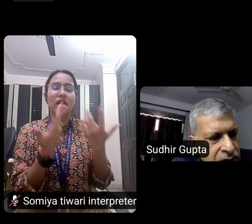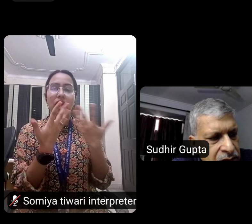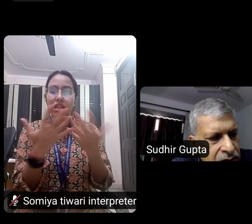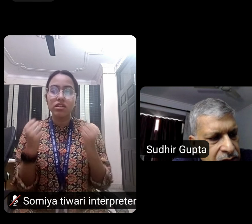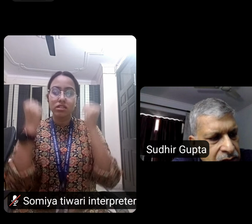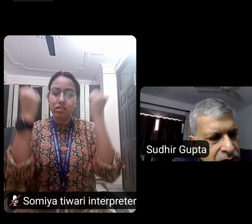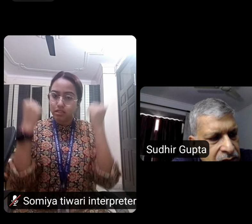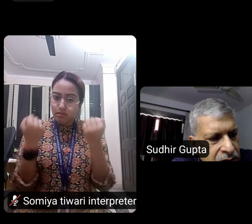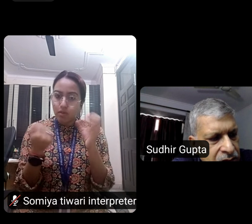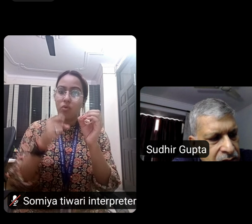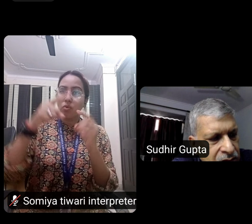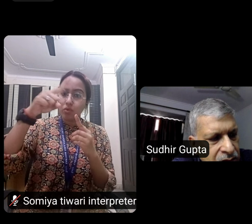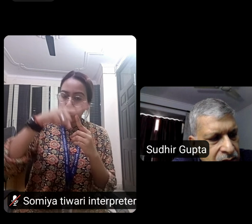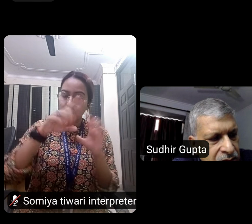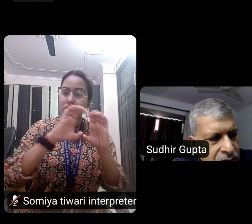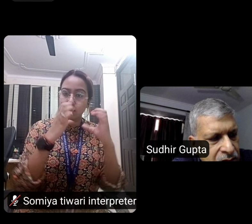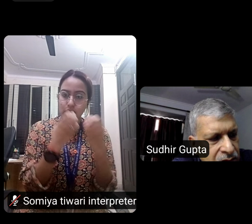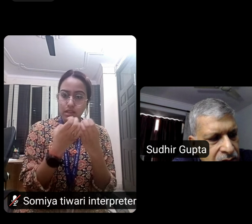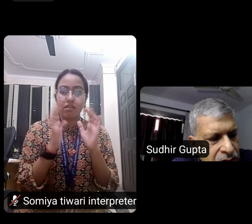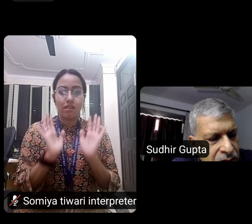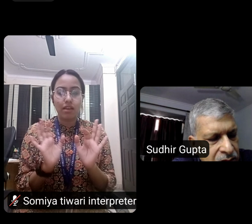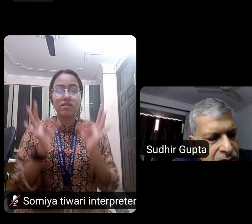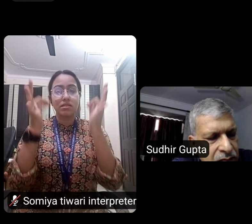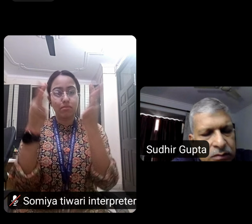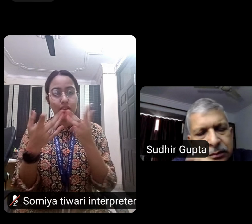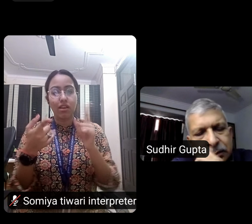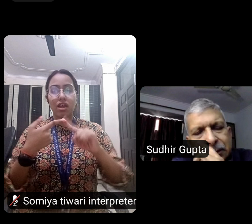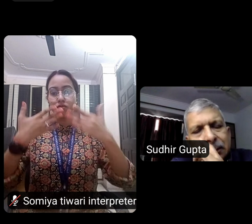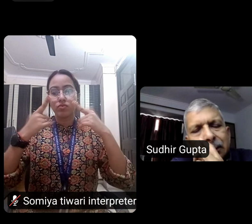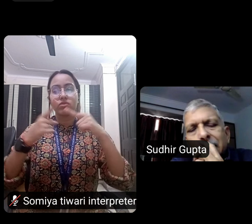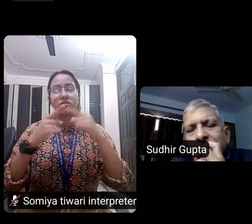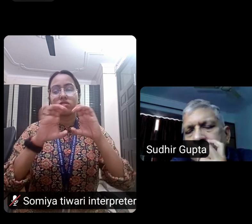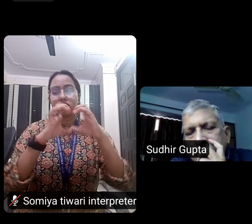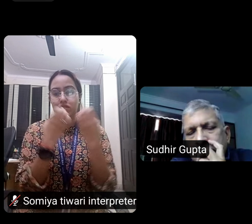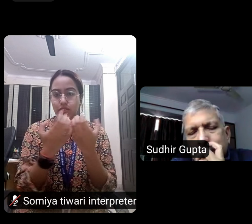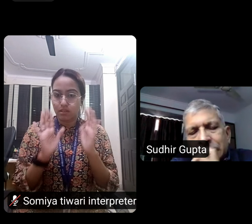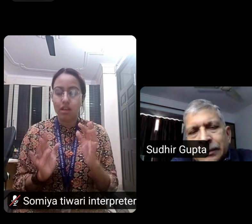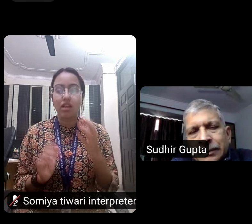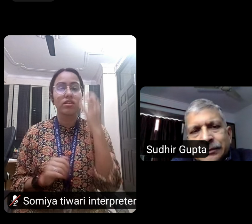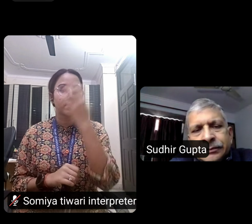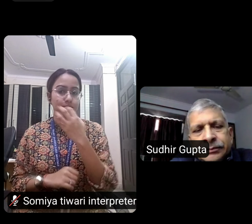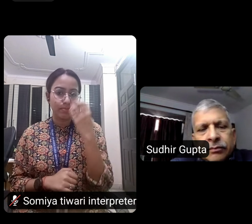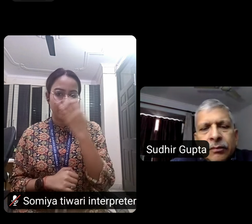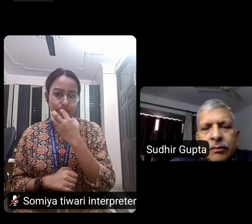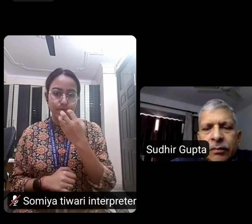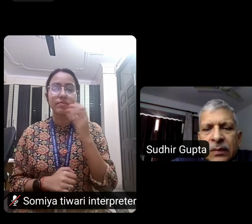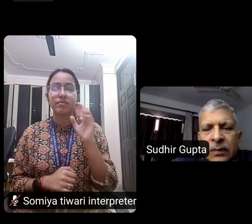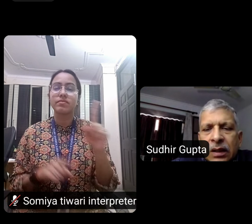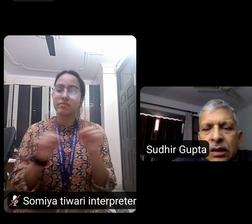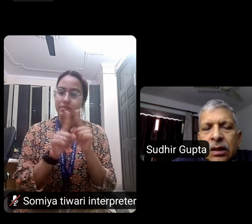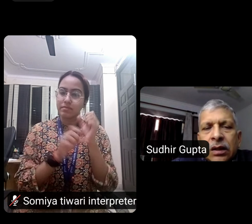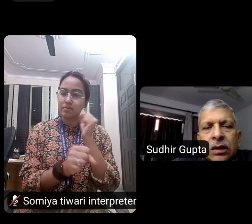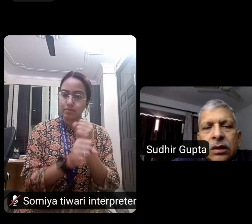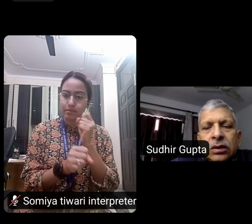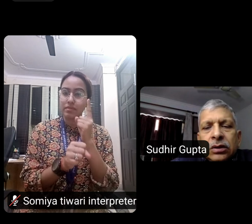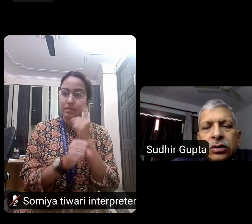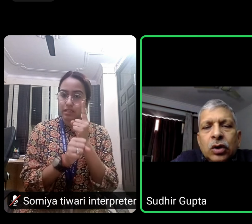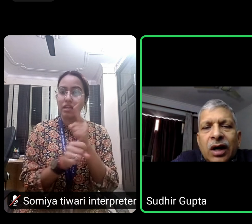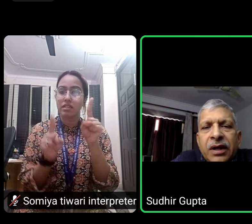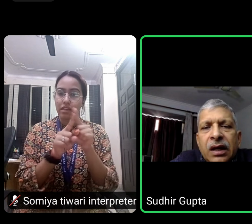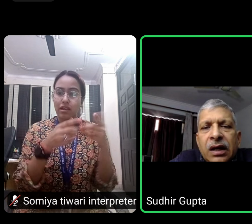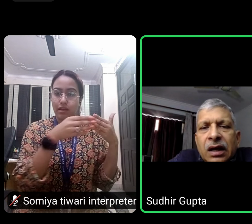ये ओटी की क्लास भी लेता है, स्पेशल एजुकेशन का भी क्लास लेता है, स्पीच थेरेपी की भी मैम गाइड करती है।